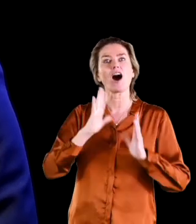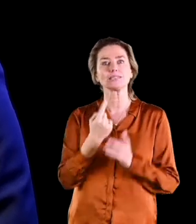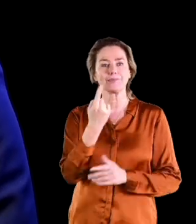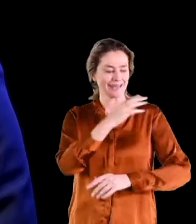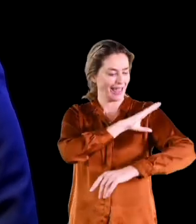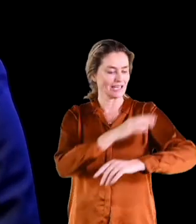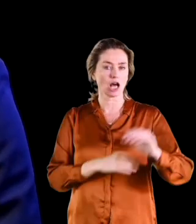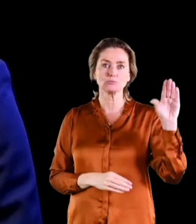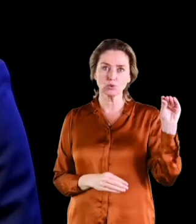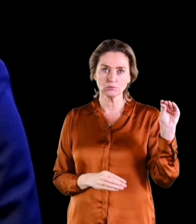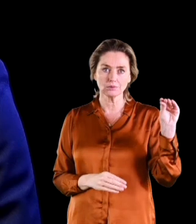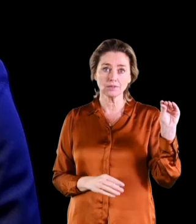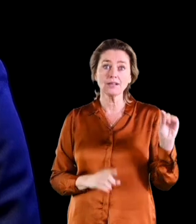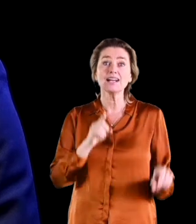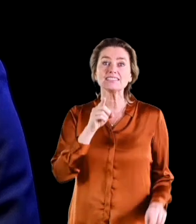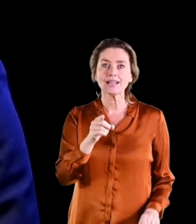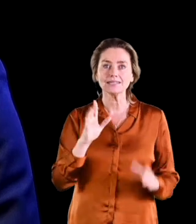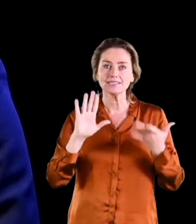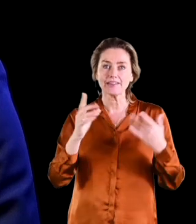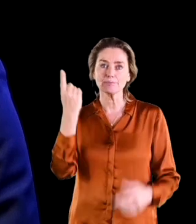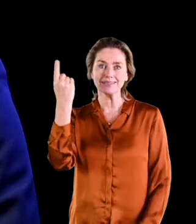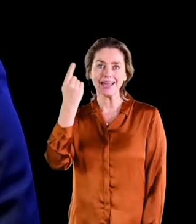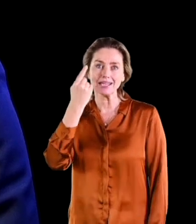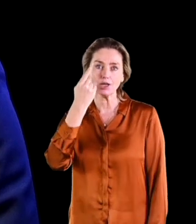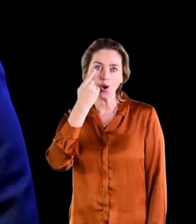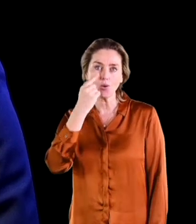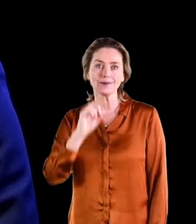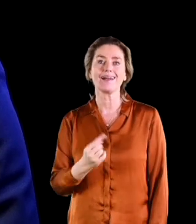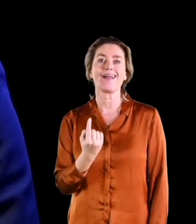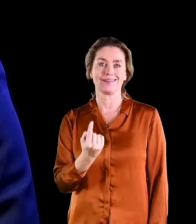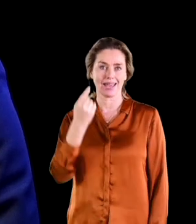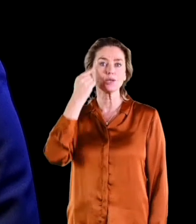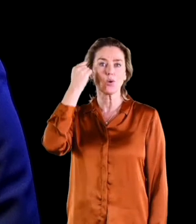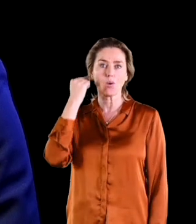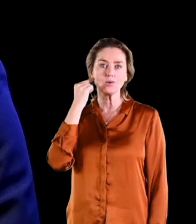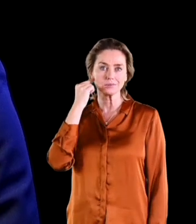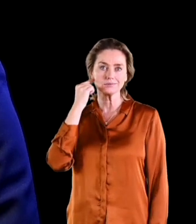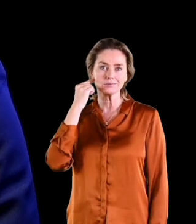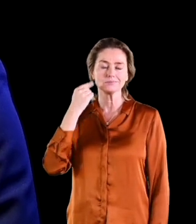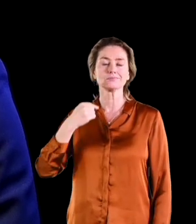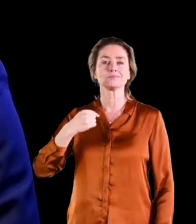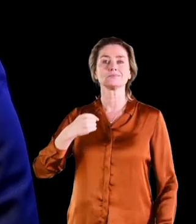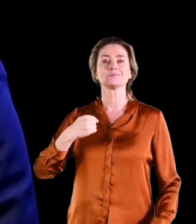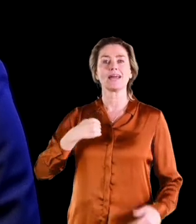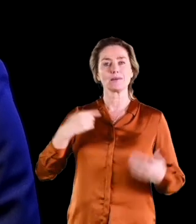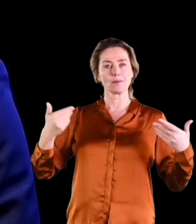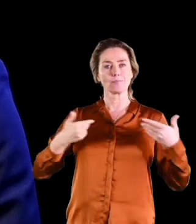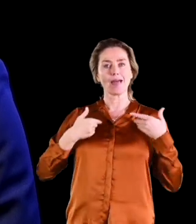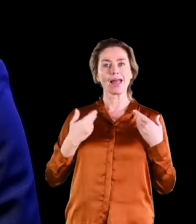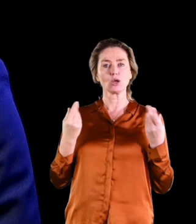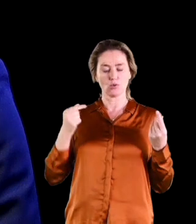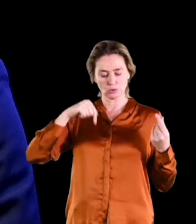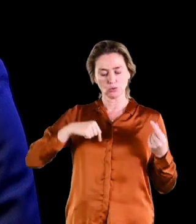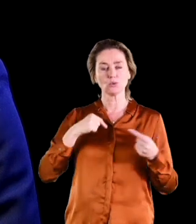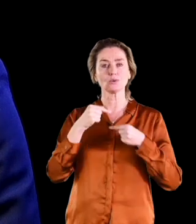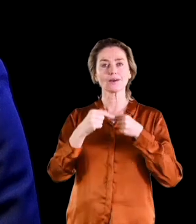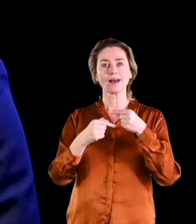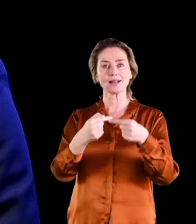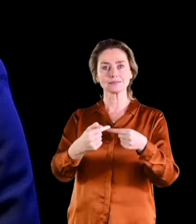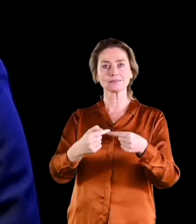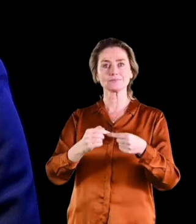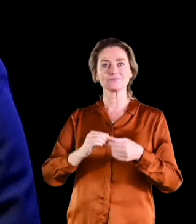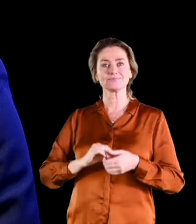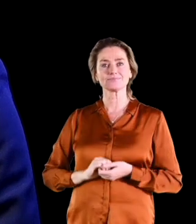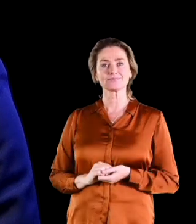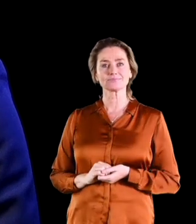leven met 1 oog en 1 oor. Maar ik ben blij hoe het nu gaat.